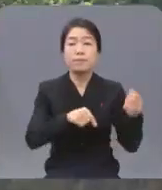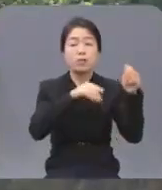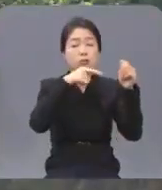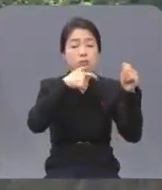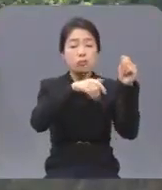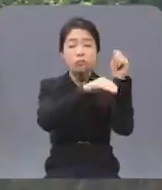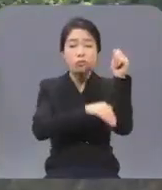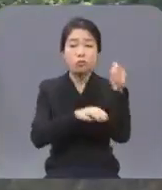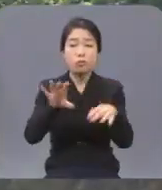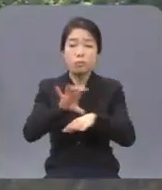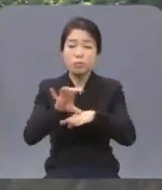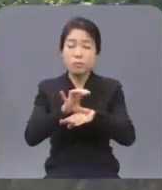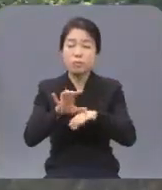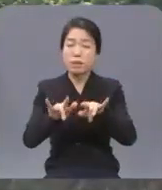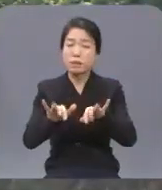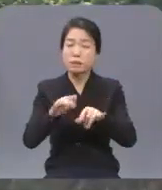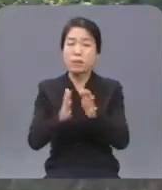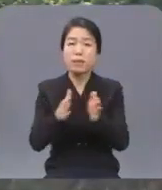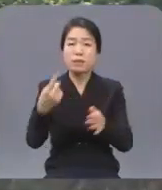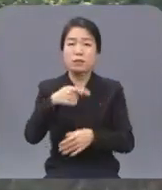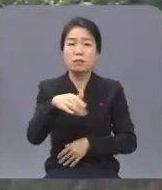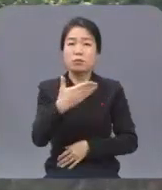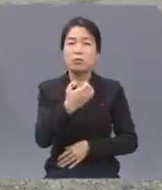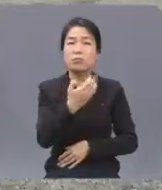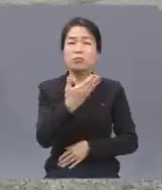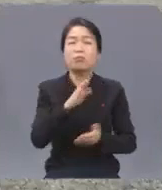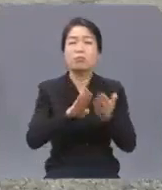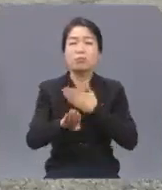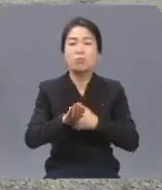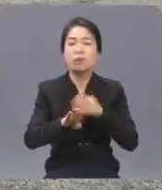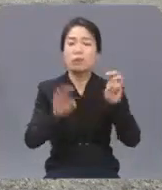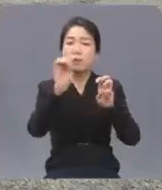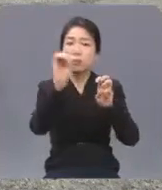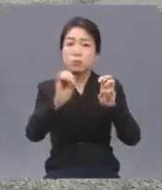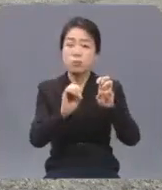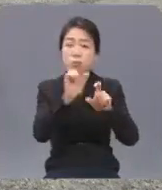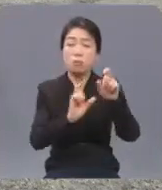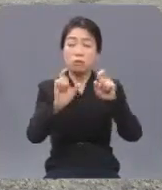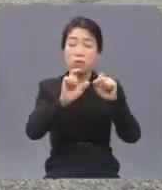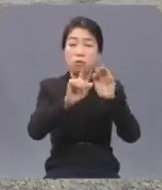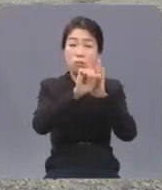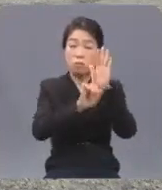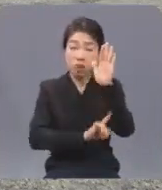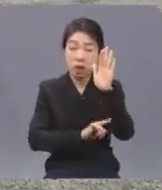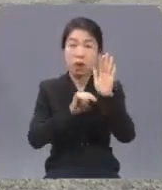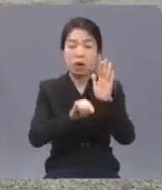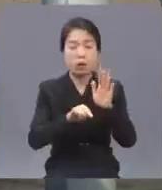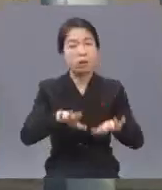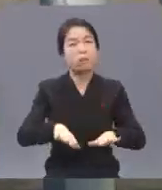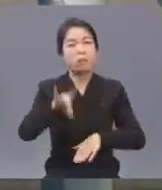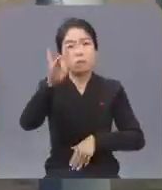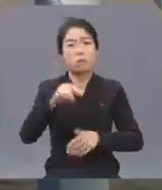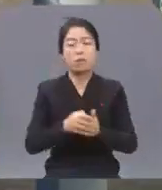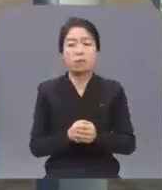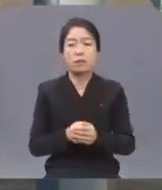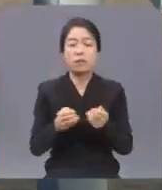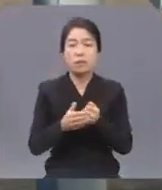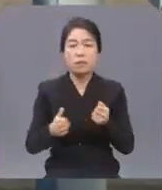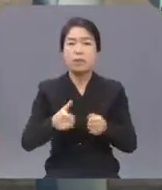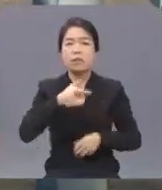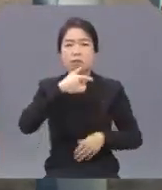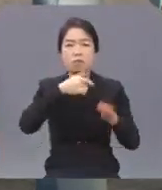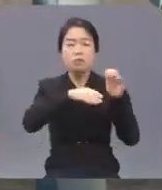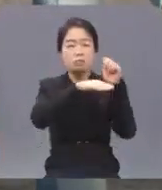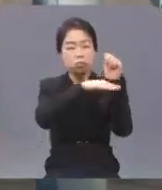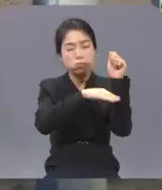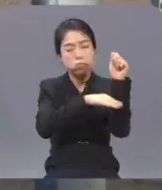저수율을 전산으로 기록하기 시작한 1999년 이후 30%가 깨진 건 이번이 처음입니다. 이 때문에 수위도